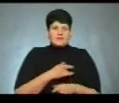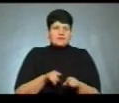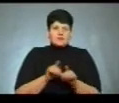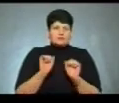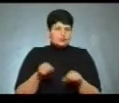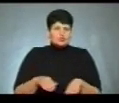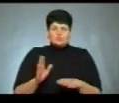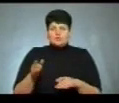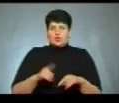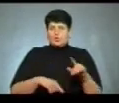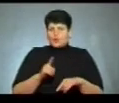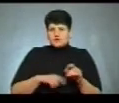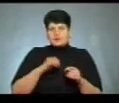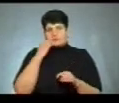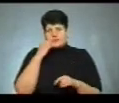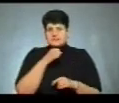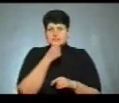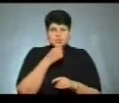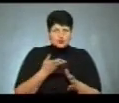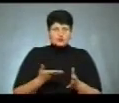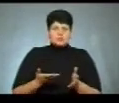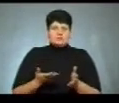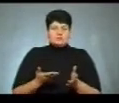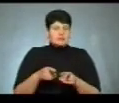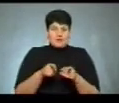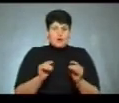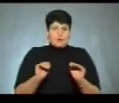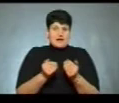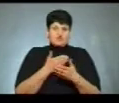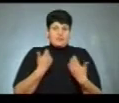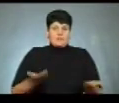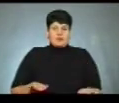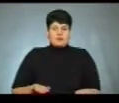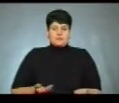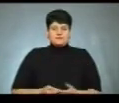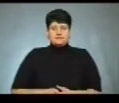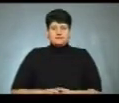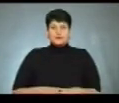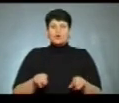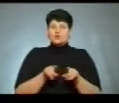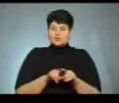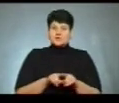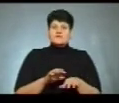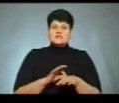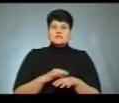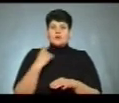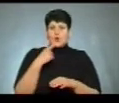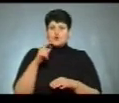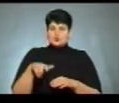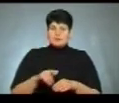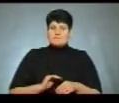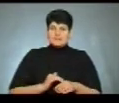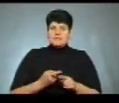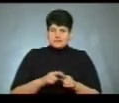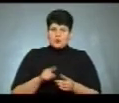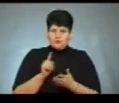родина, бабця, дідусь, обмеження також ніякого немає. Отож, фізична особа-підприємець – це